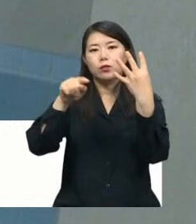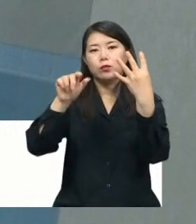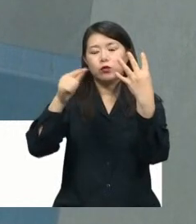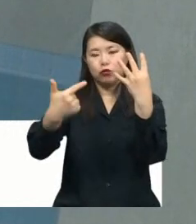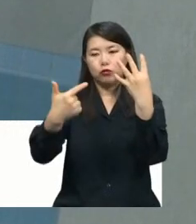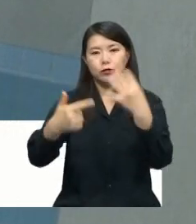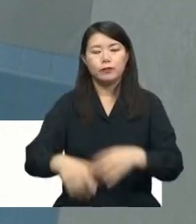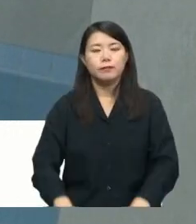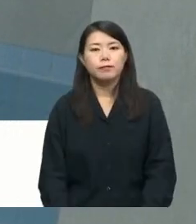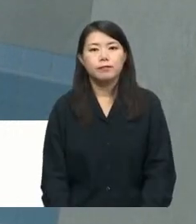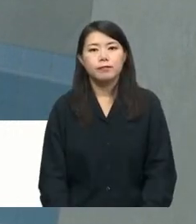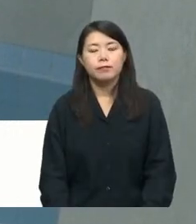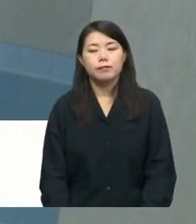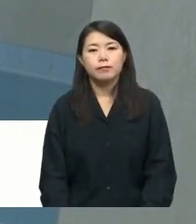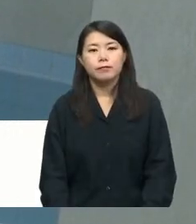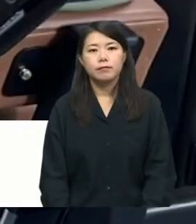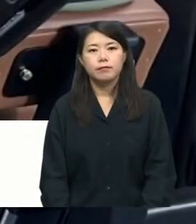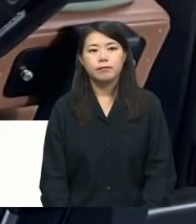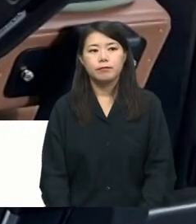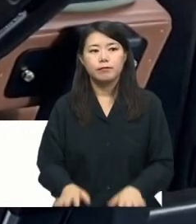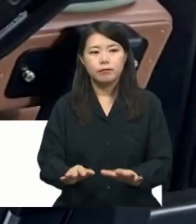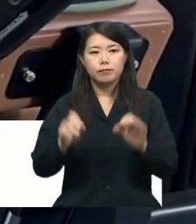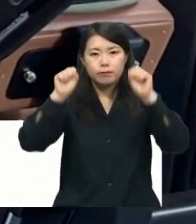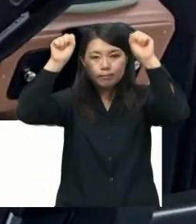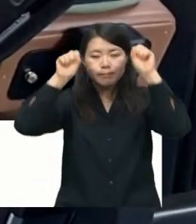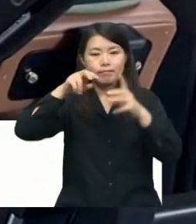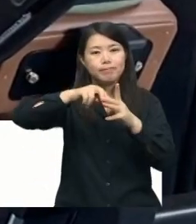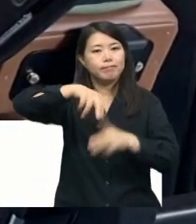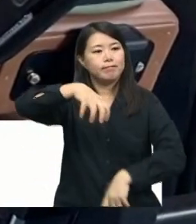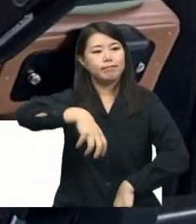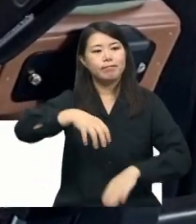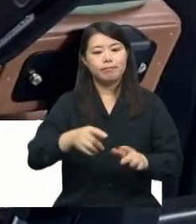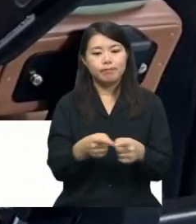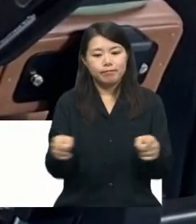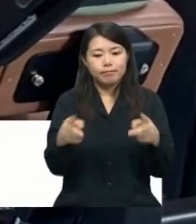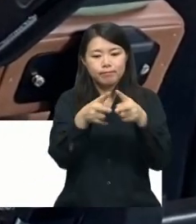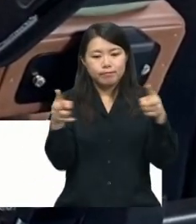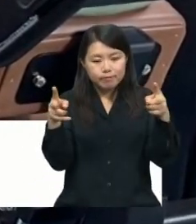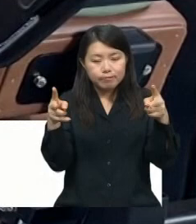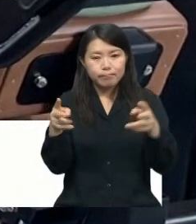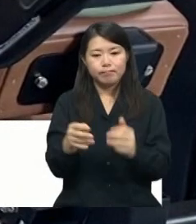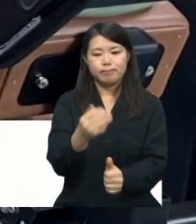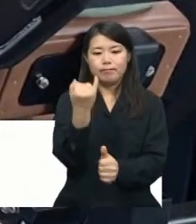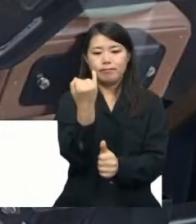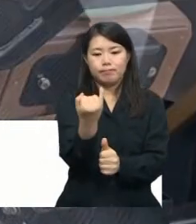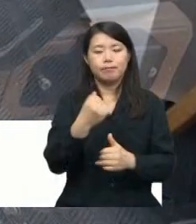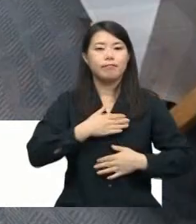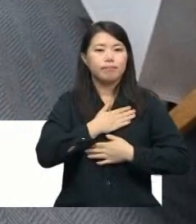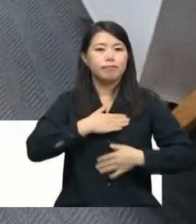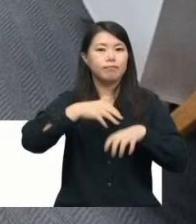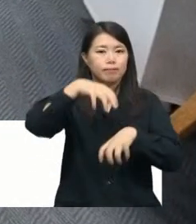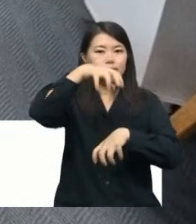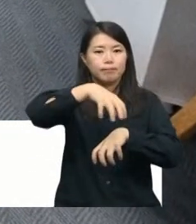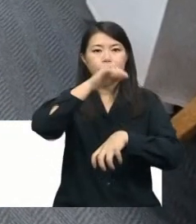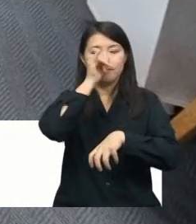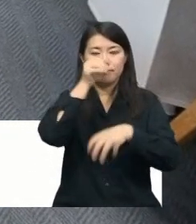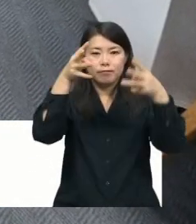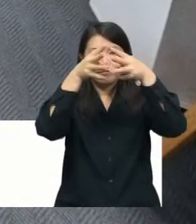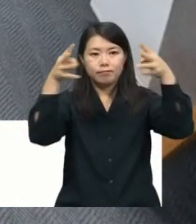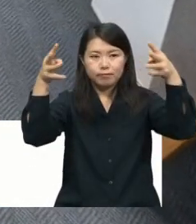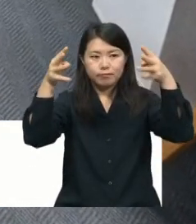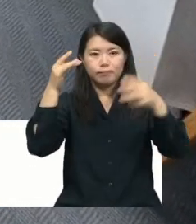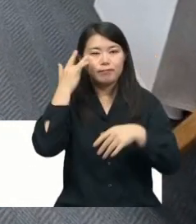것으로 나타났습니다 어르신 헬스케어 센터는 1층과 2층에 각각 남성과 여성 목욕탕이